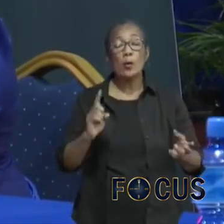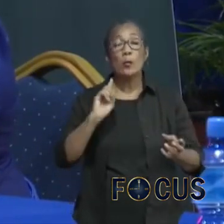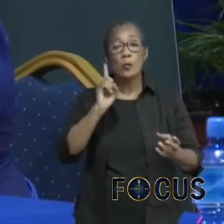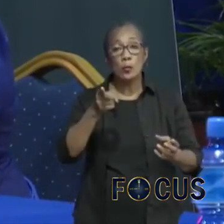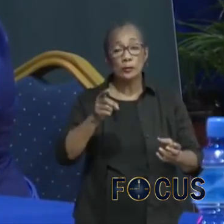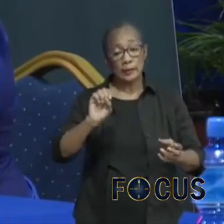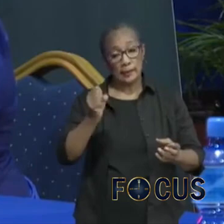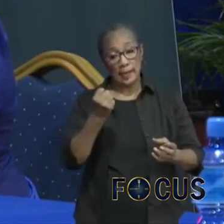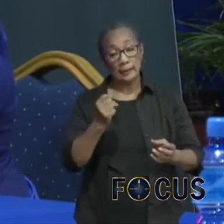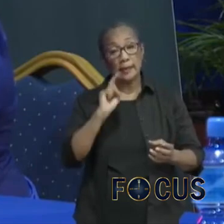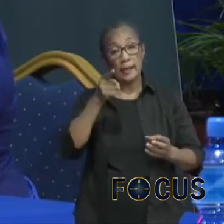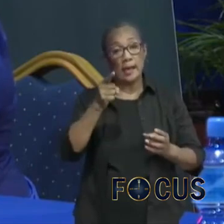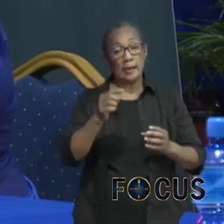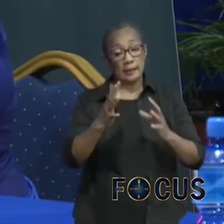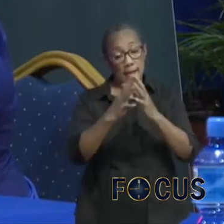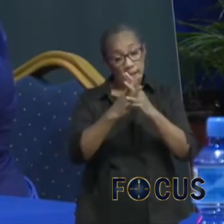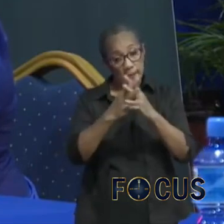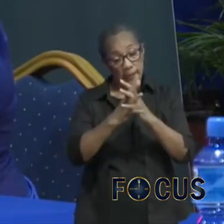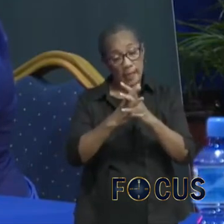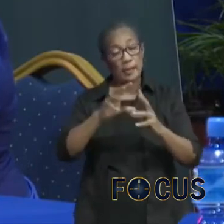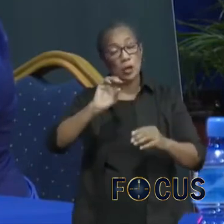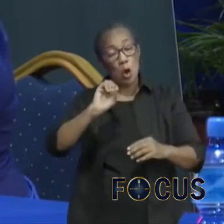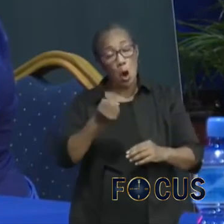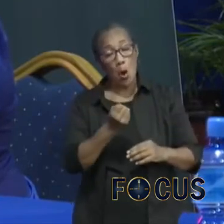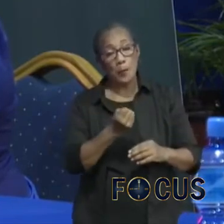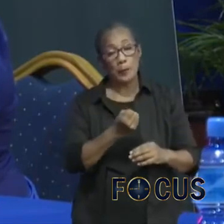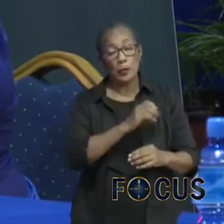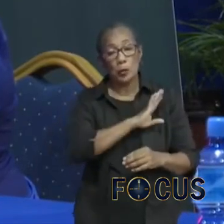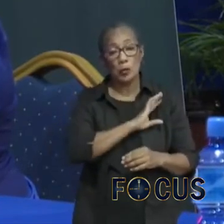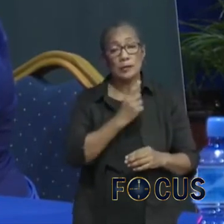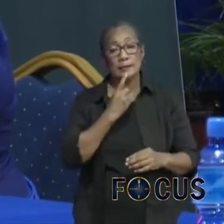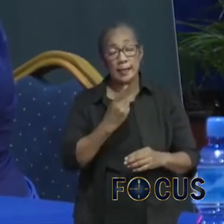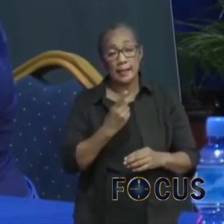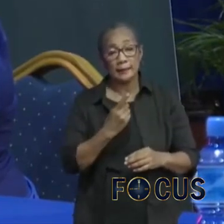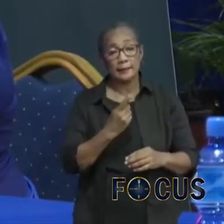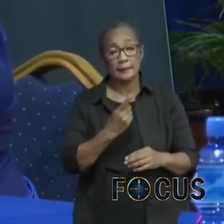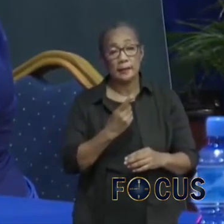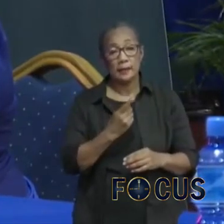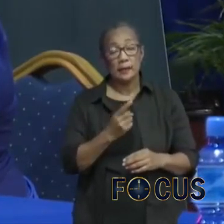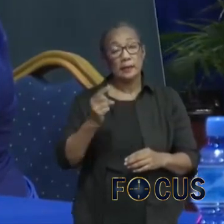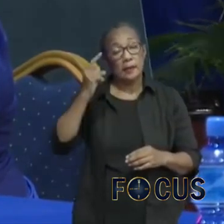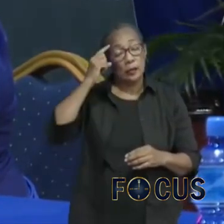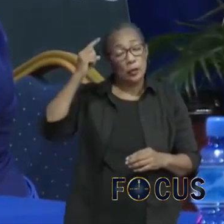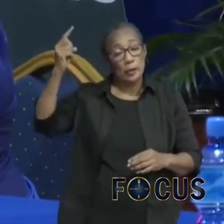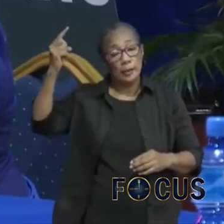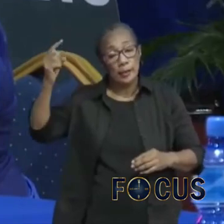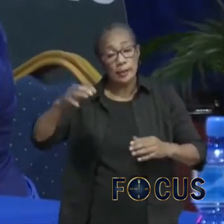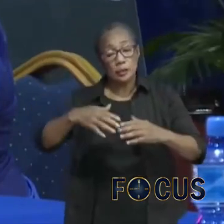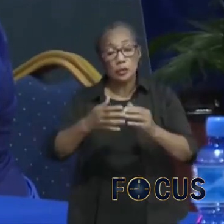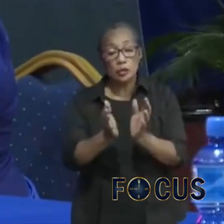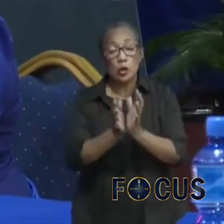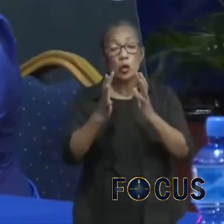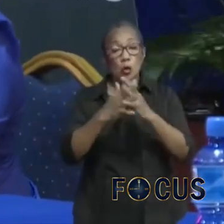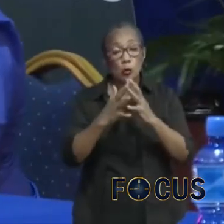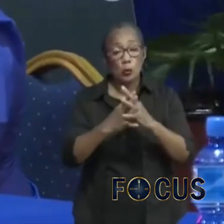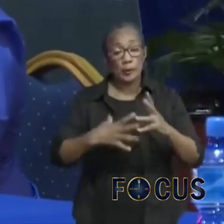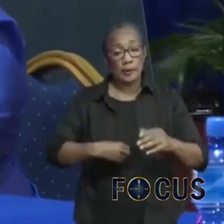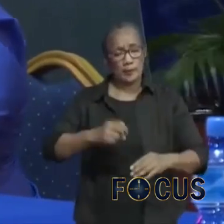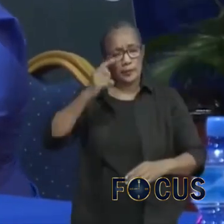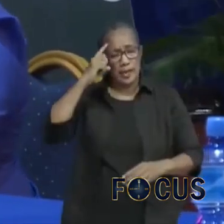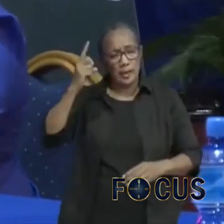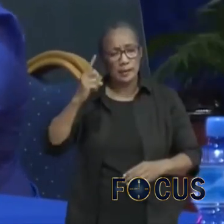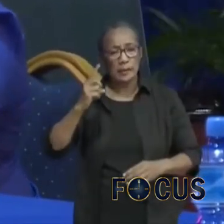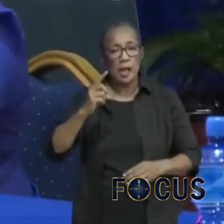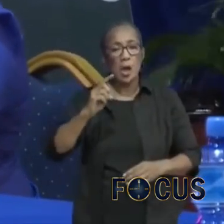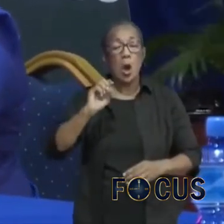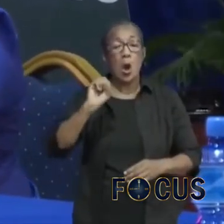gebedshuizen kan gaan. En toegegeven, ook de religieuze groeperingen hebben al nagedacht om op